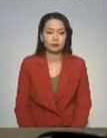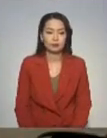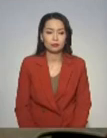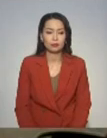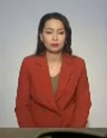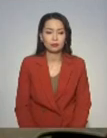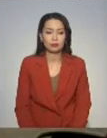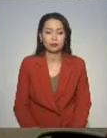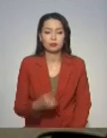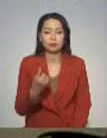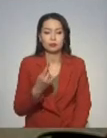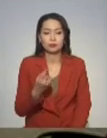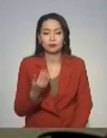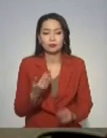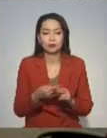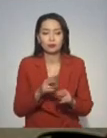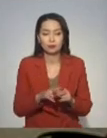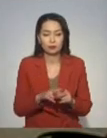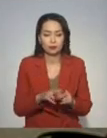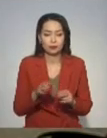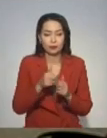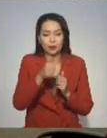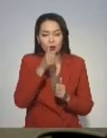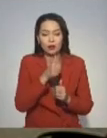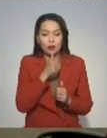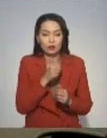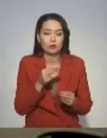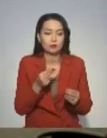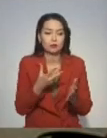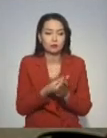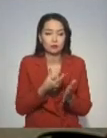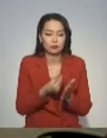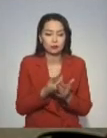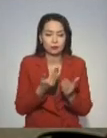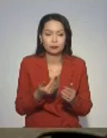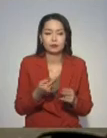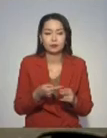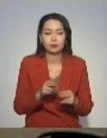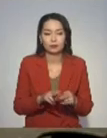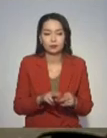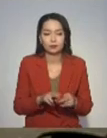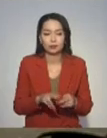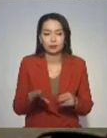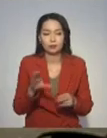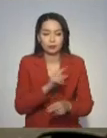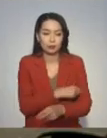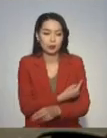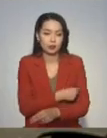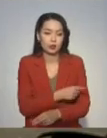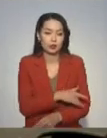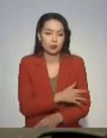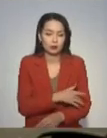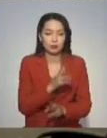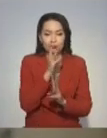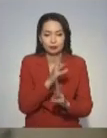бұл жинақтау қоры емес. Аймамай біздің төлеген сомаларымыз аймамай көрсетілген медициналық қызметке ақысын